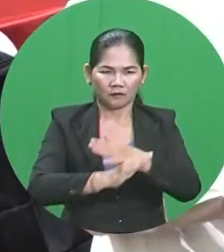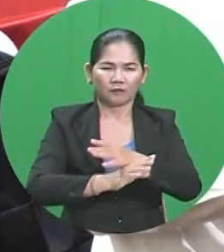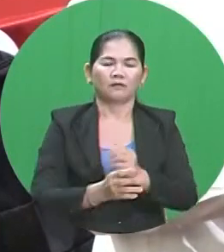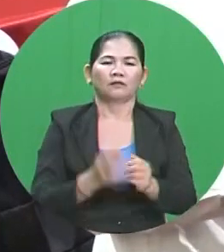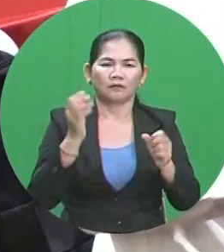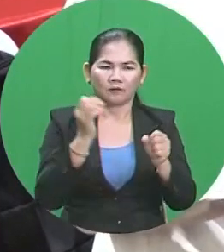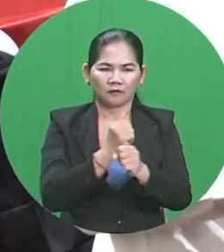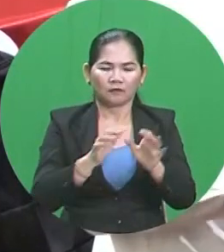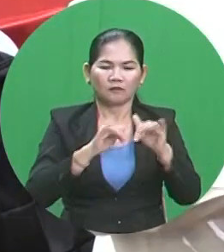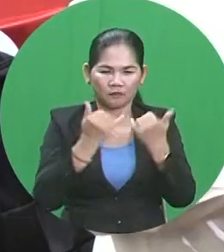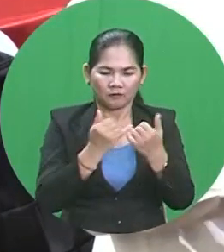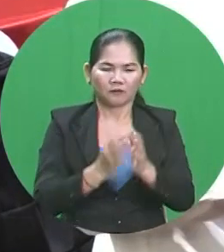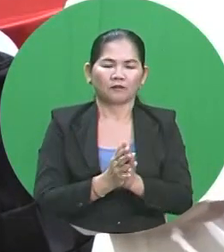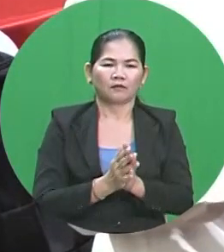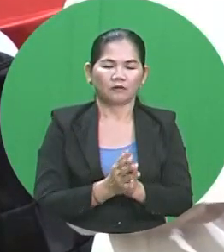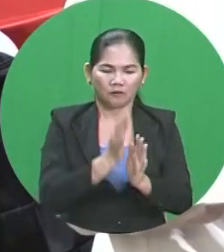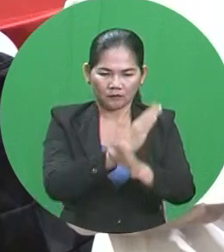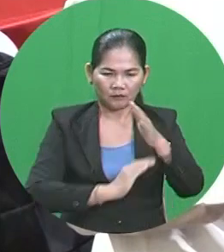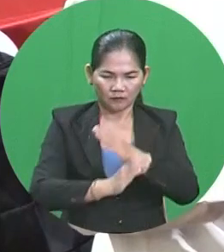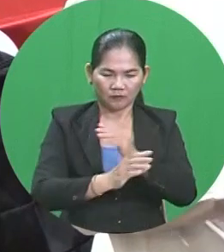អាចទទួលបានសម្រាប់ជនមានពិការភាព និងគ្រួសាររបស់ពួកគេ